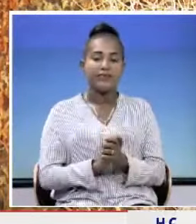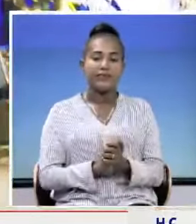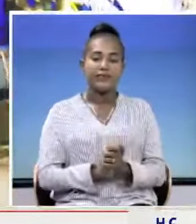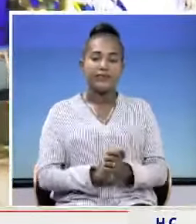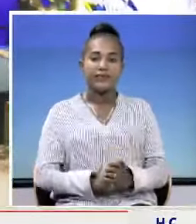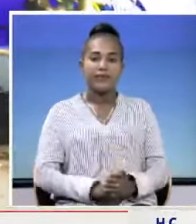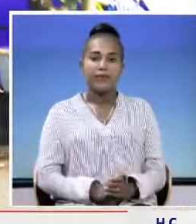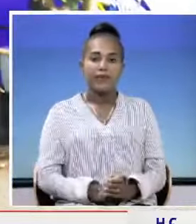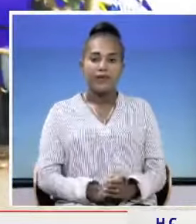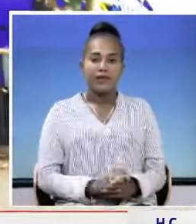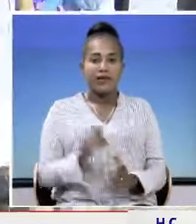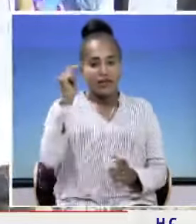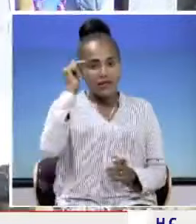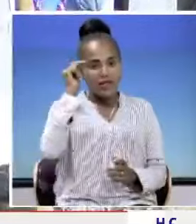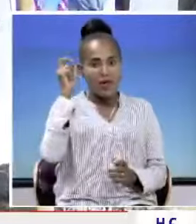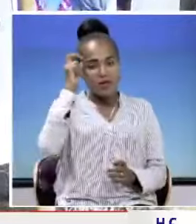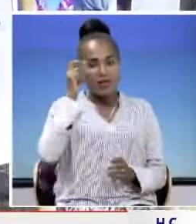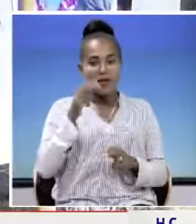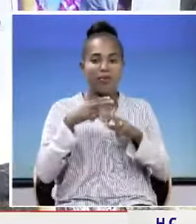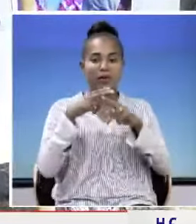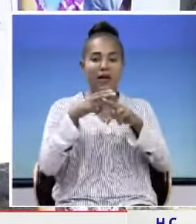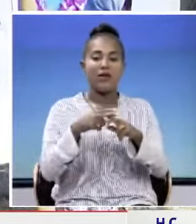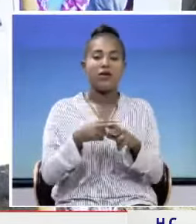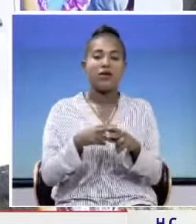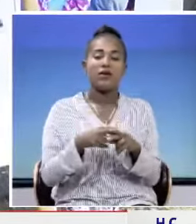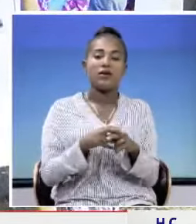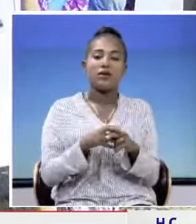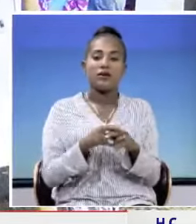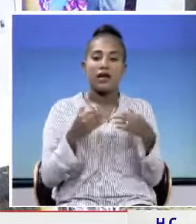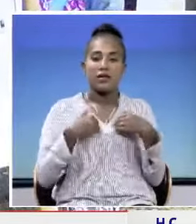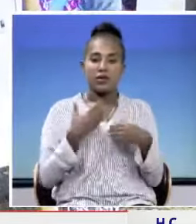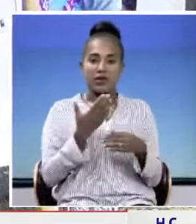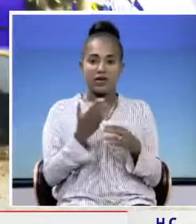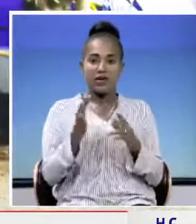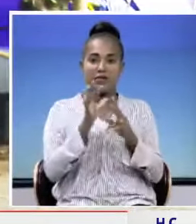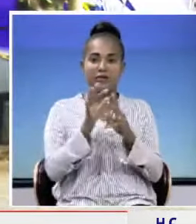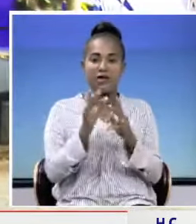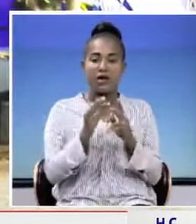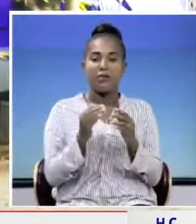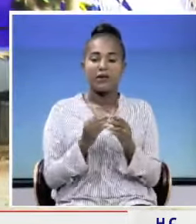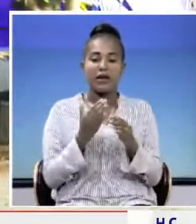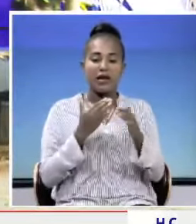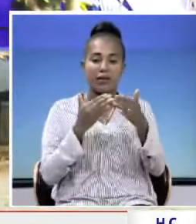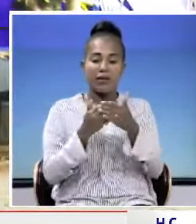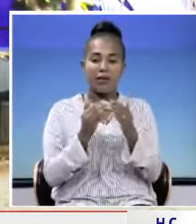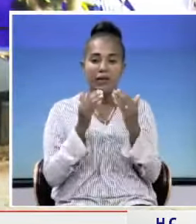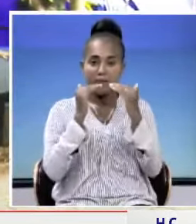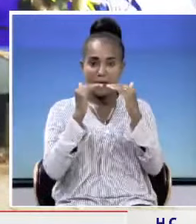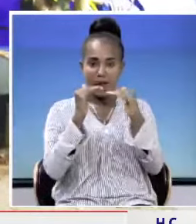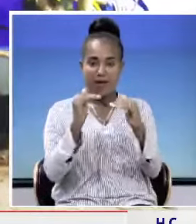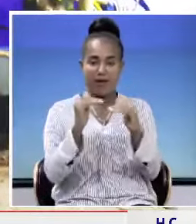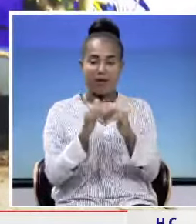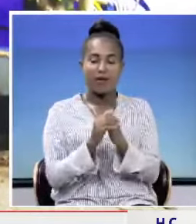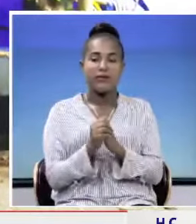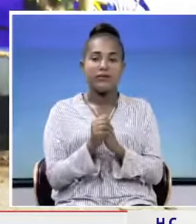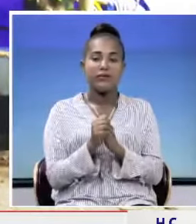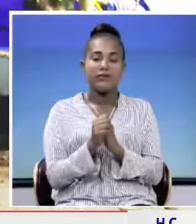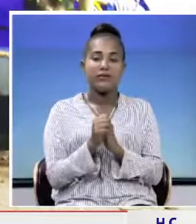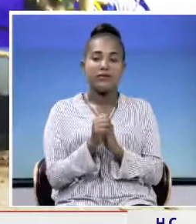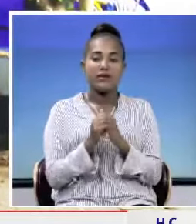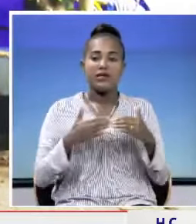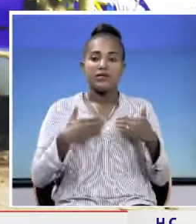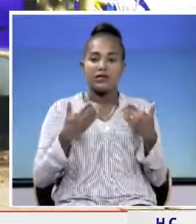እንፈልጋለን። ተዘራዋስ ይባላል። በሚገባን ሁኔታ ያለውን ነገር በተቀረበልልክ ያው